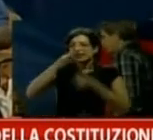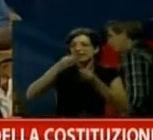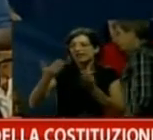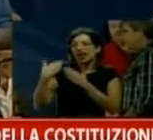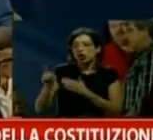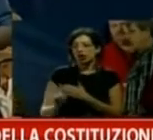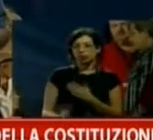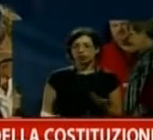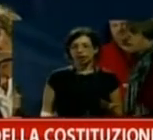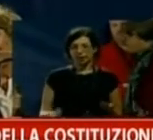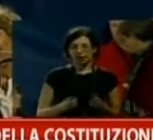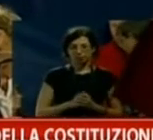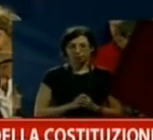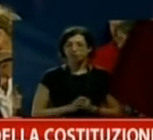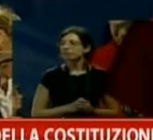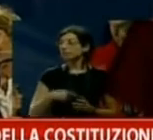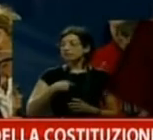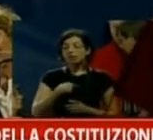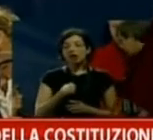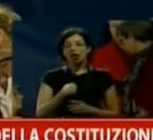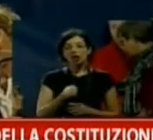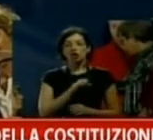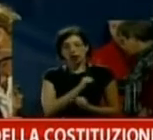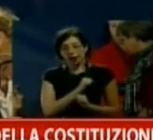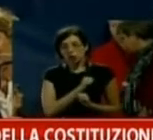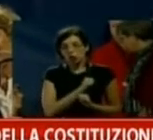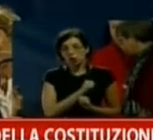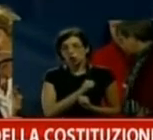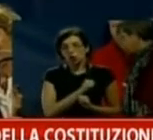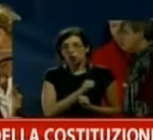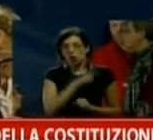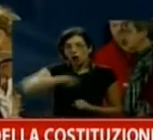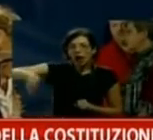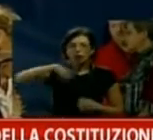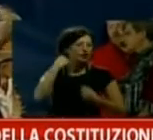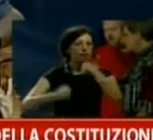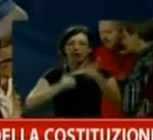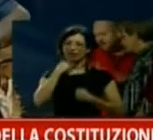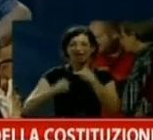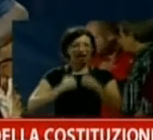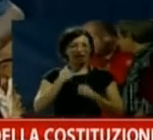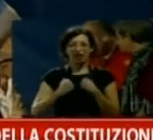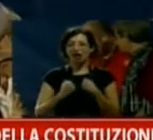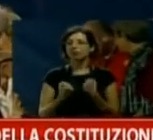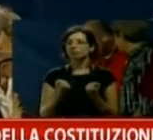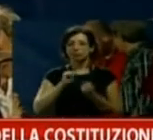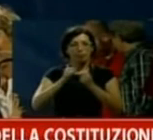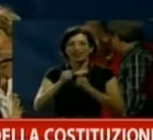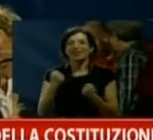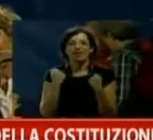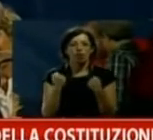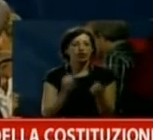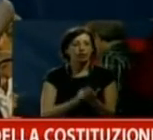sono... E credo che questa è una grande battaglia. A me non piace, devo dire, usare la terminologia